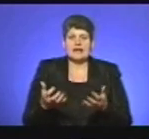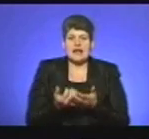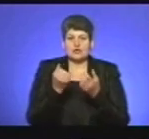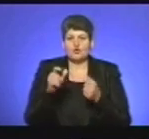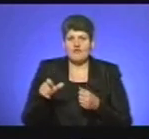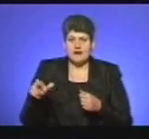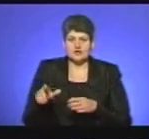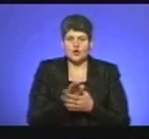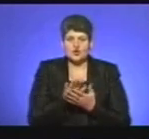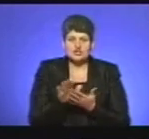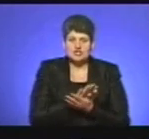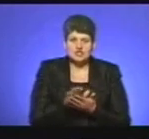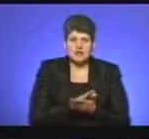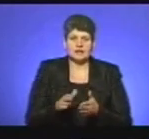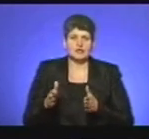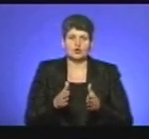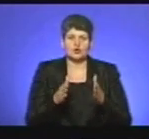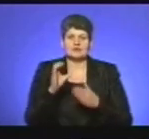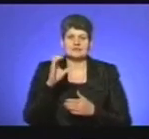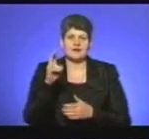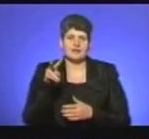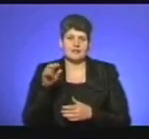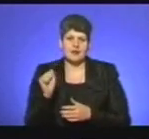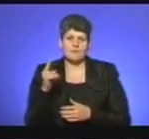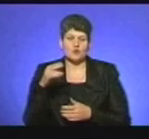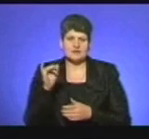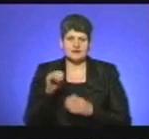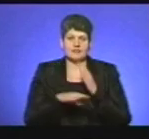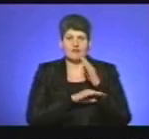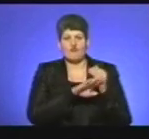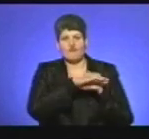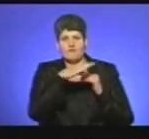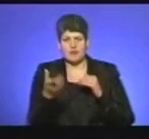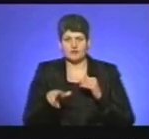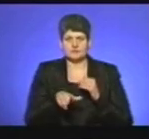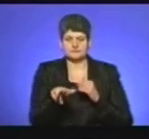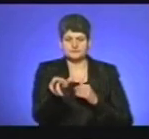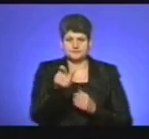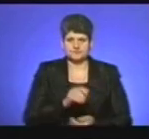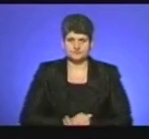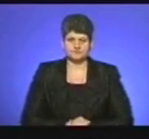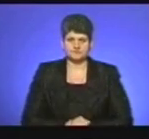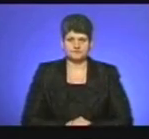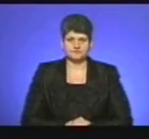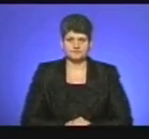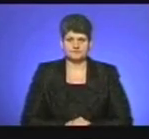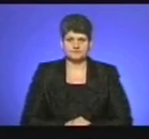скалі Подільській від дерева, яке впало на проїжджу частину, повідомив речник пожежно-рятувальної служби Сергій